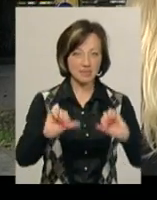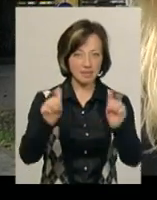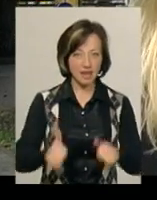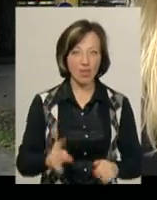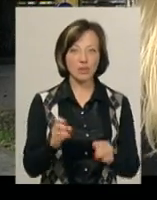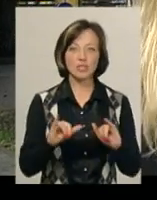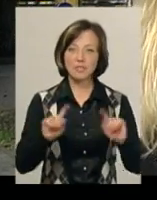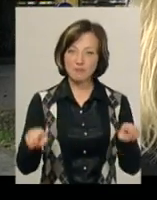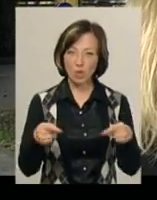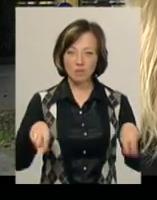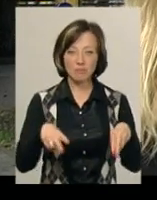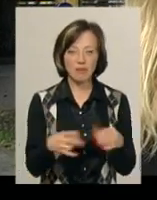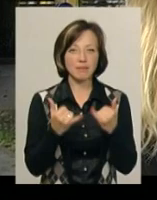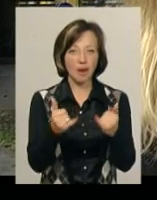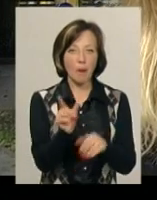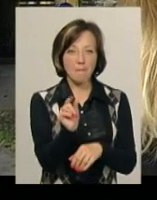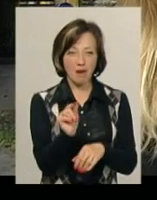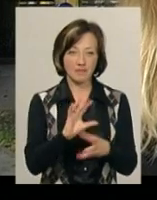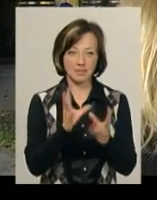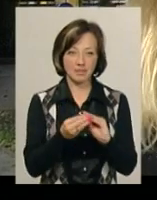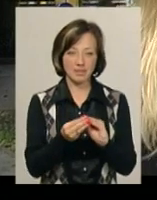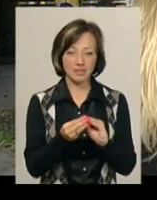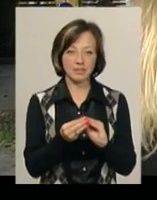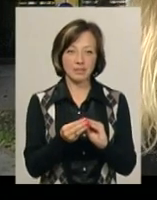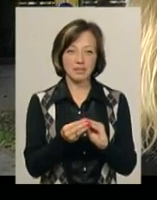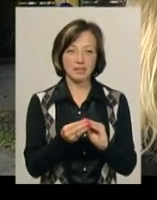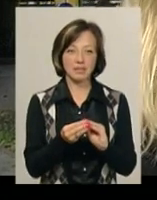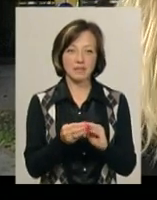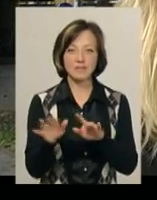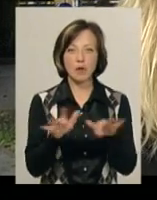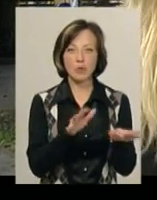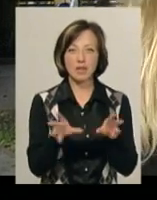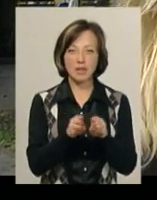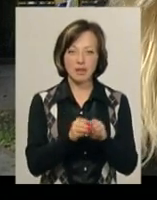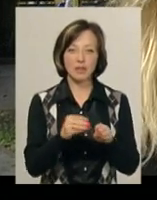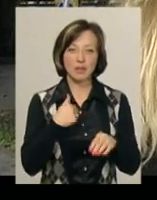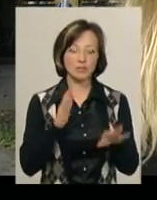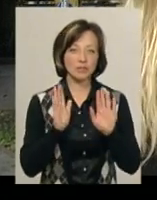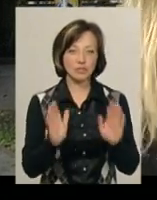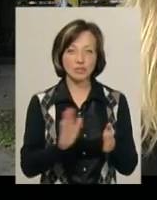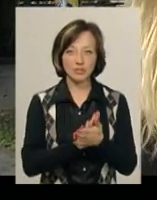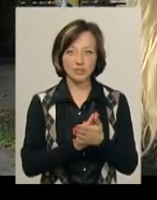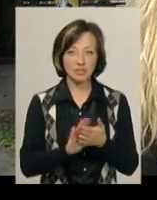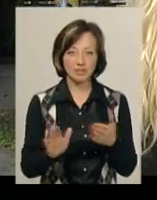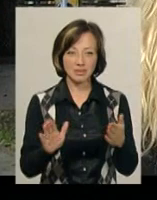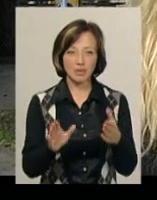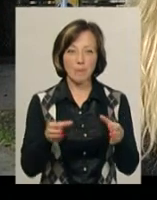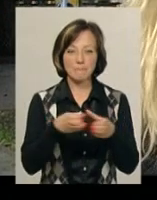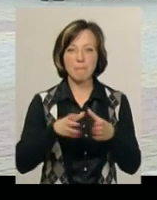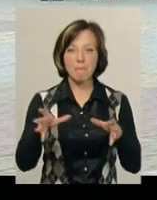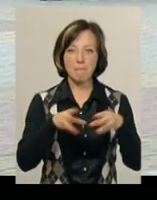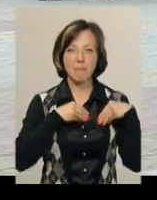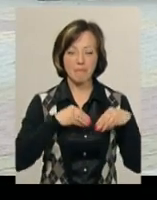для пари взагалі. Тобто є взаємодія між партнером і партнершою. Сьогодні я буду танцювати чисто леді стайл, тобто партію